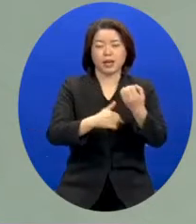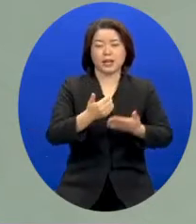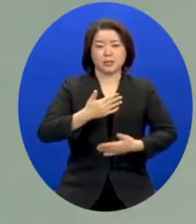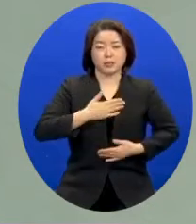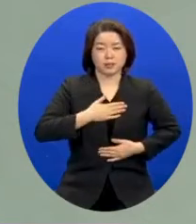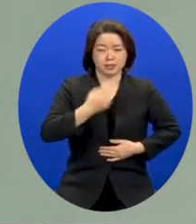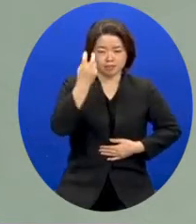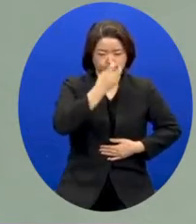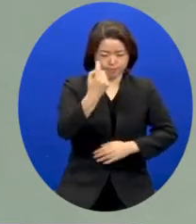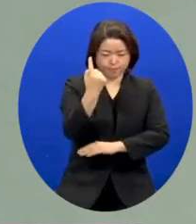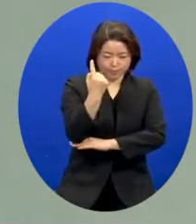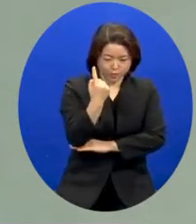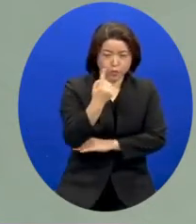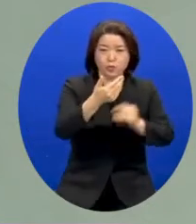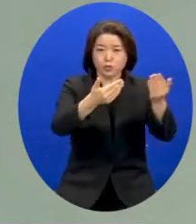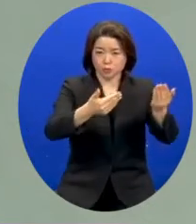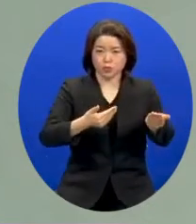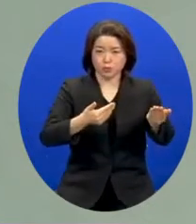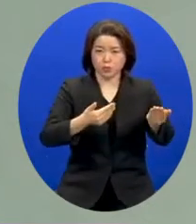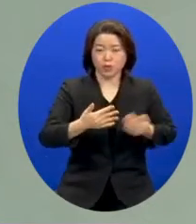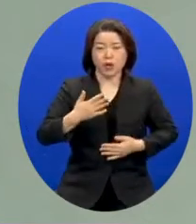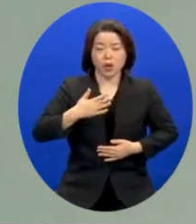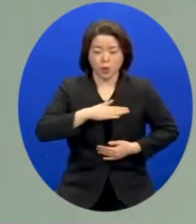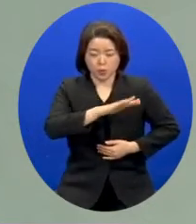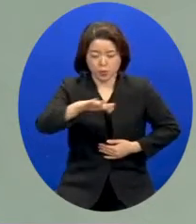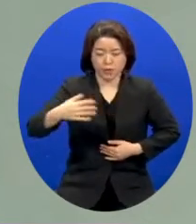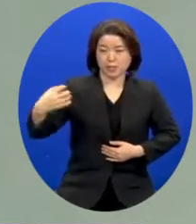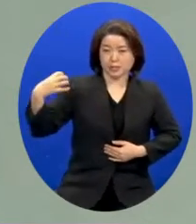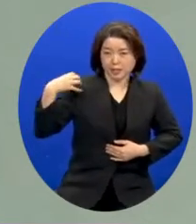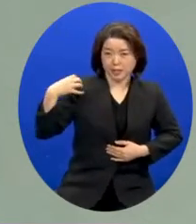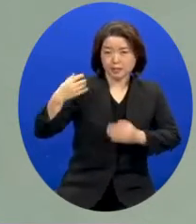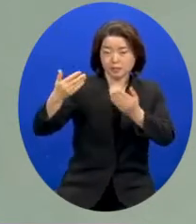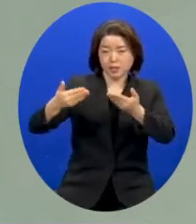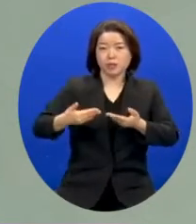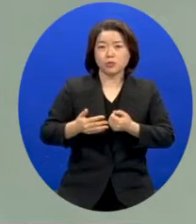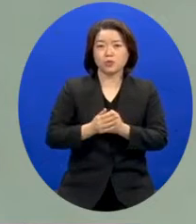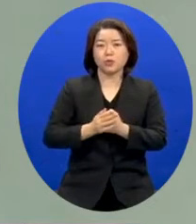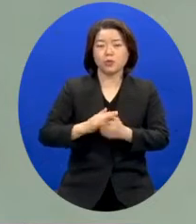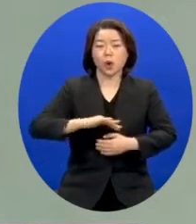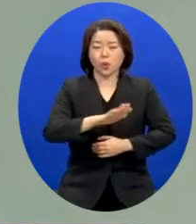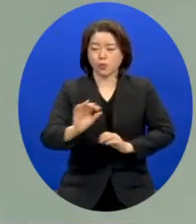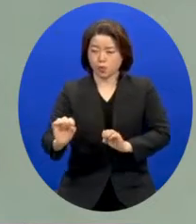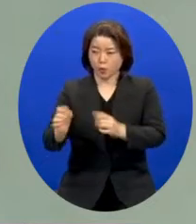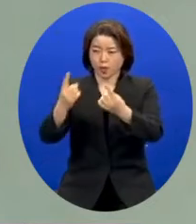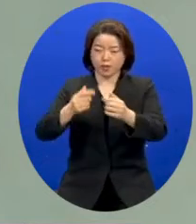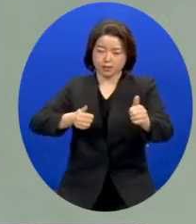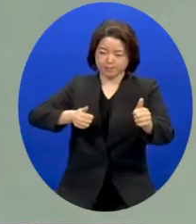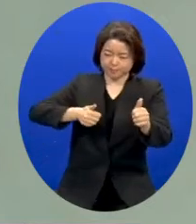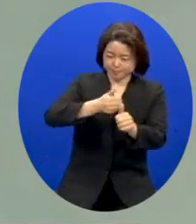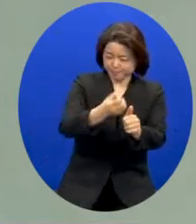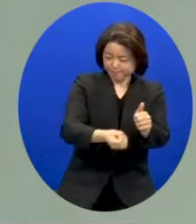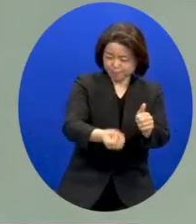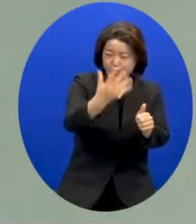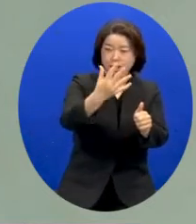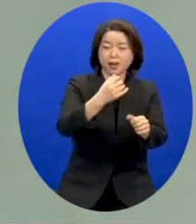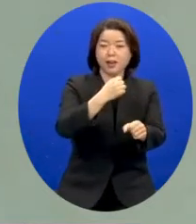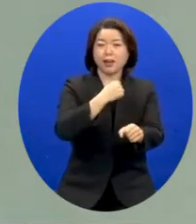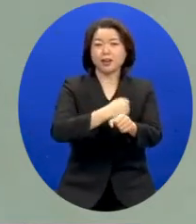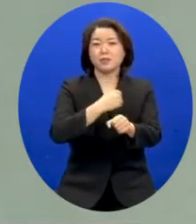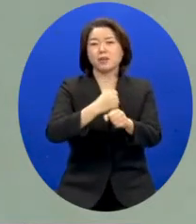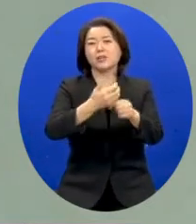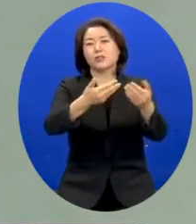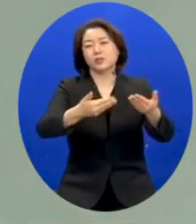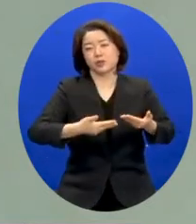지키시고 우리를 보호하시고 우리를 책임져 주시고 우리로 하여금 승리하게 해주신다는